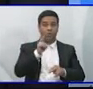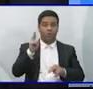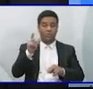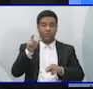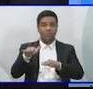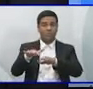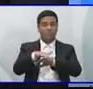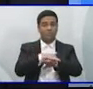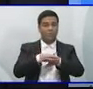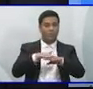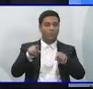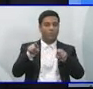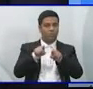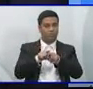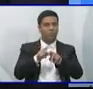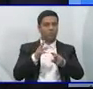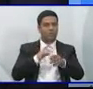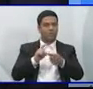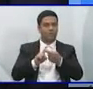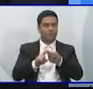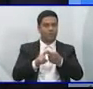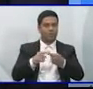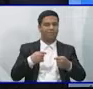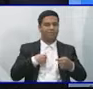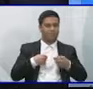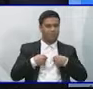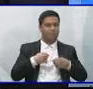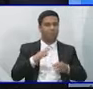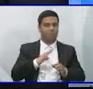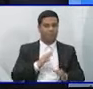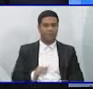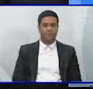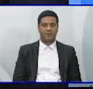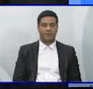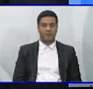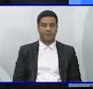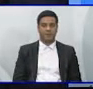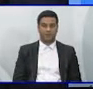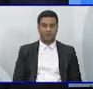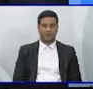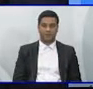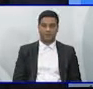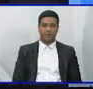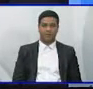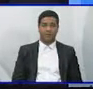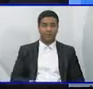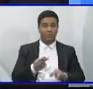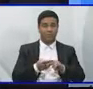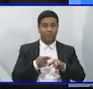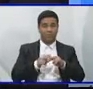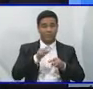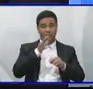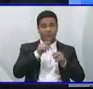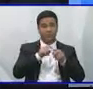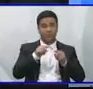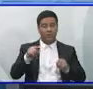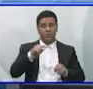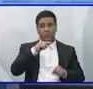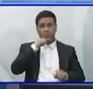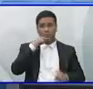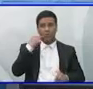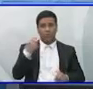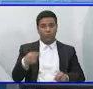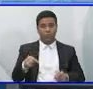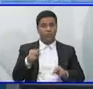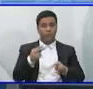holat Qoraqalpoq xalqining ijtimoiy hayotiga ham salbiy ta'sir o'tkazadi. O'sha